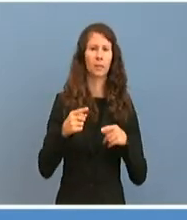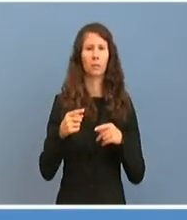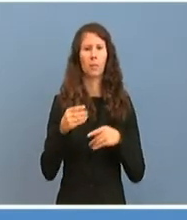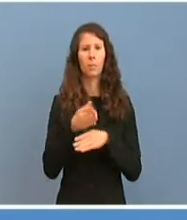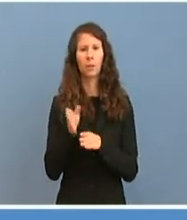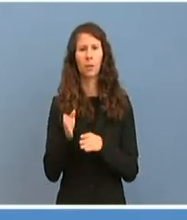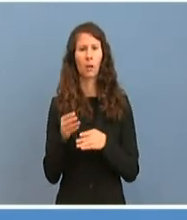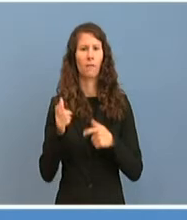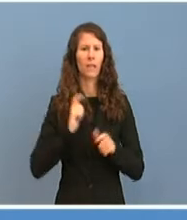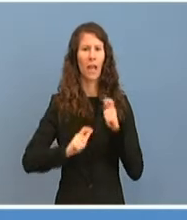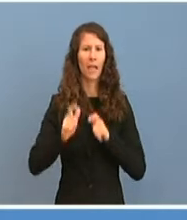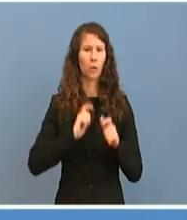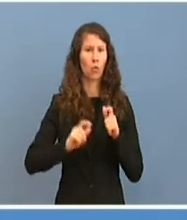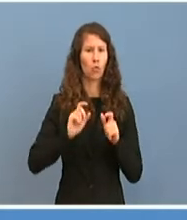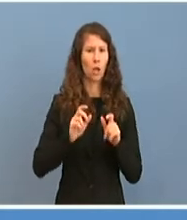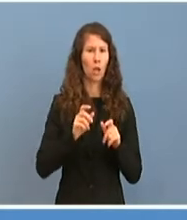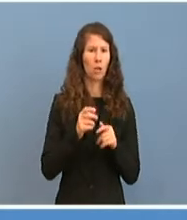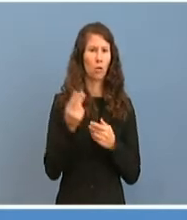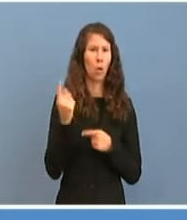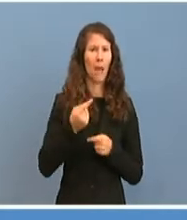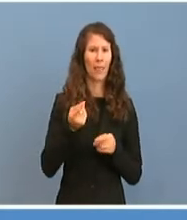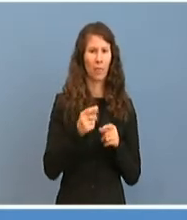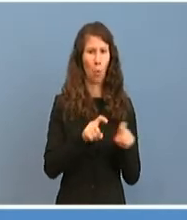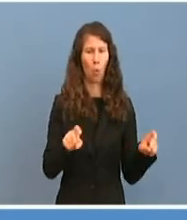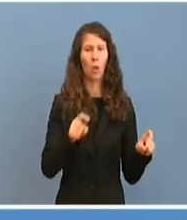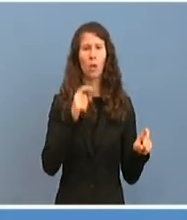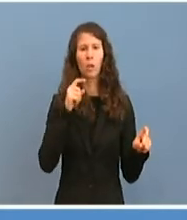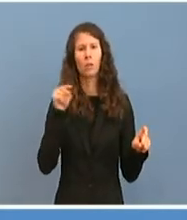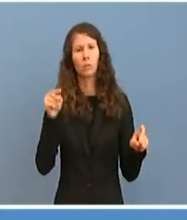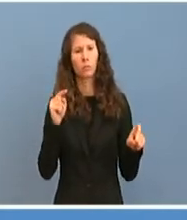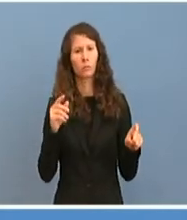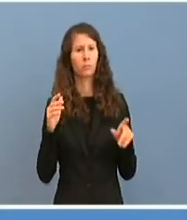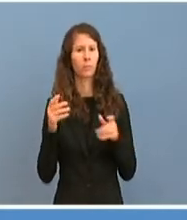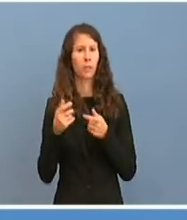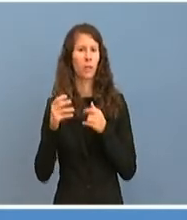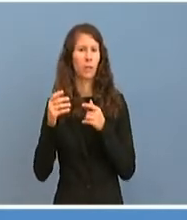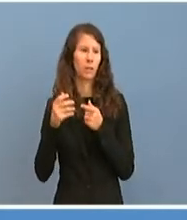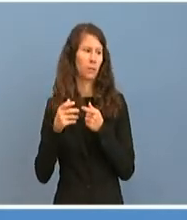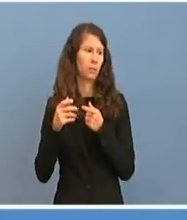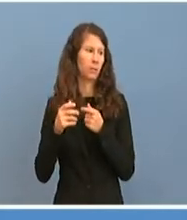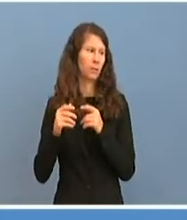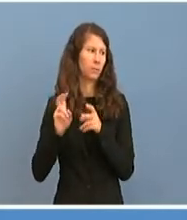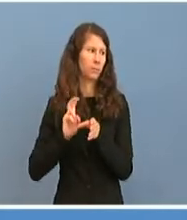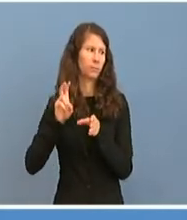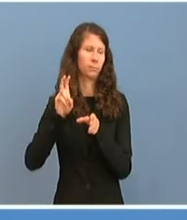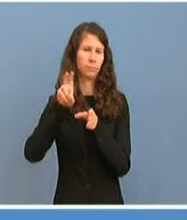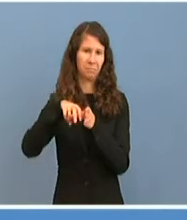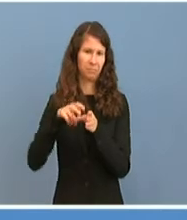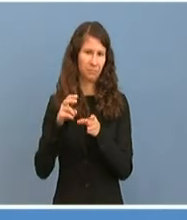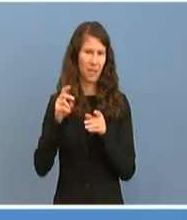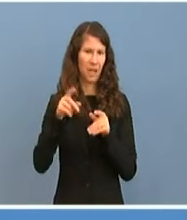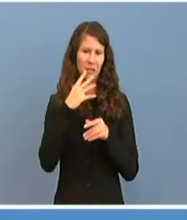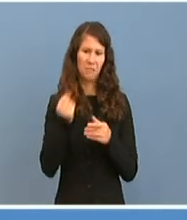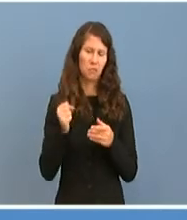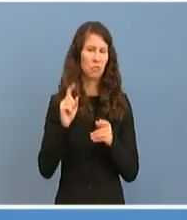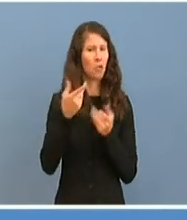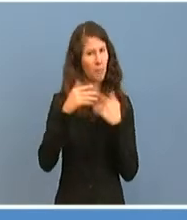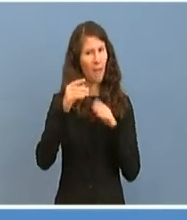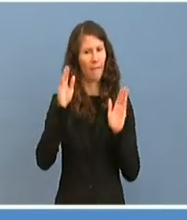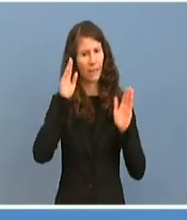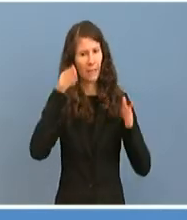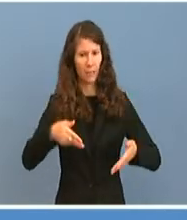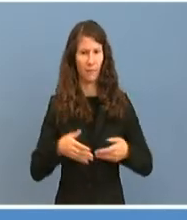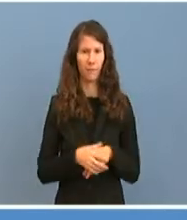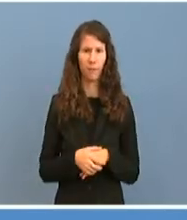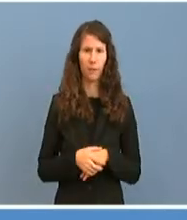sowie den Landeskommandos noch weiter verstärken wollen. Bereits die Hälfte der Großstädte etwa greift auf diese Verbindungsorganisation zu, wenn es